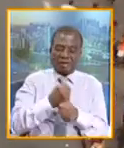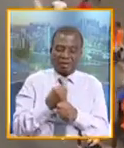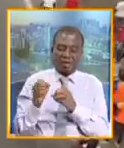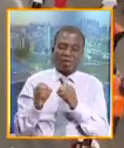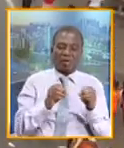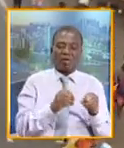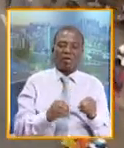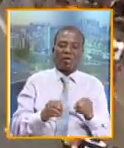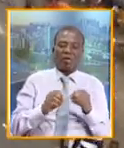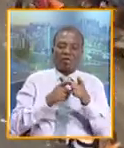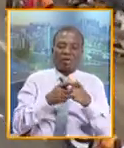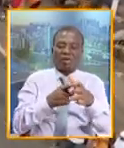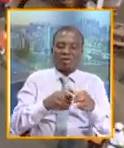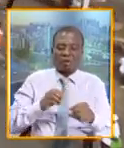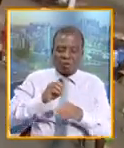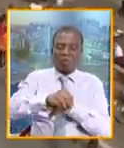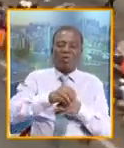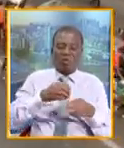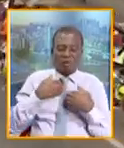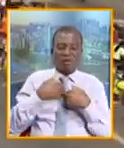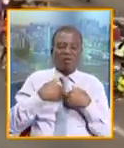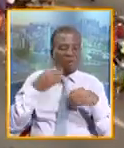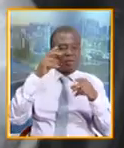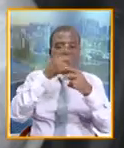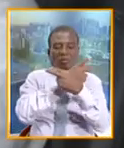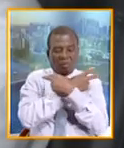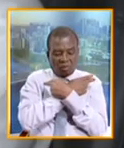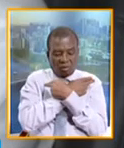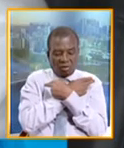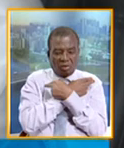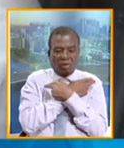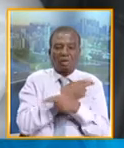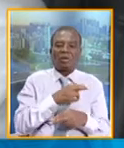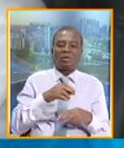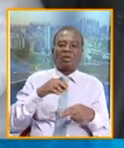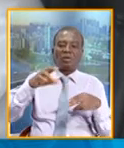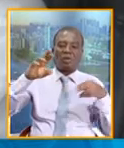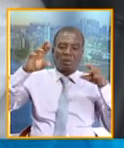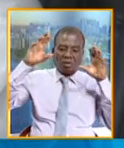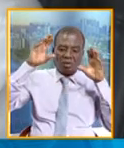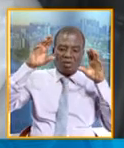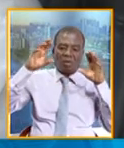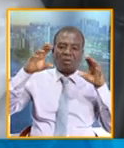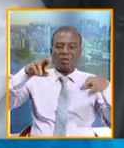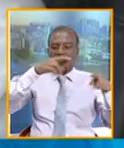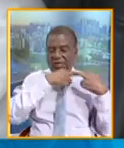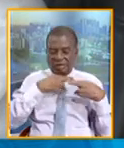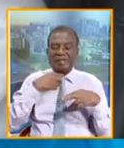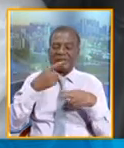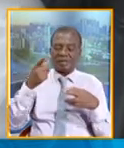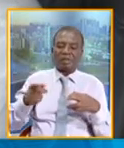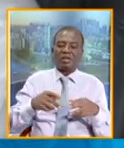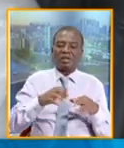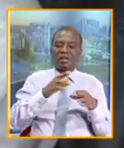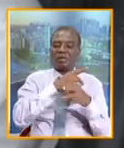régulière, le marathon se voit obligé d'observer une pause cette saison. Victor Yapobi espère que le déconfinement du marathon de